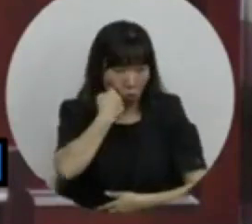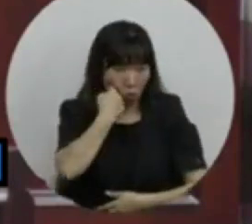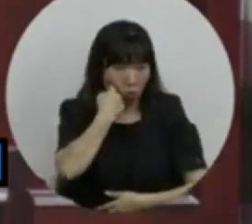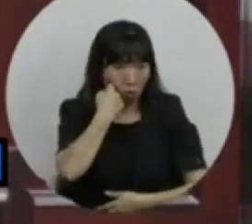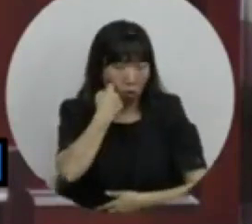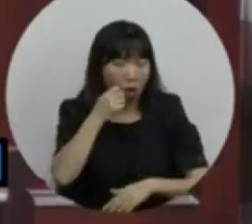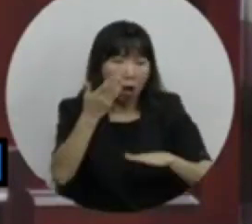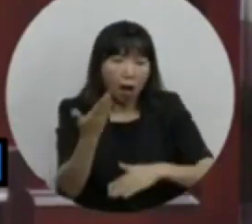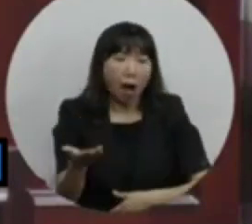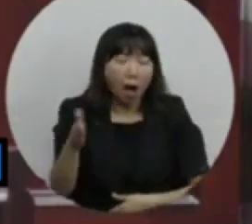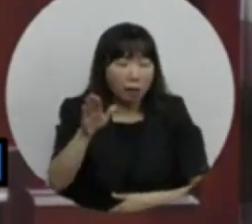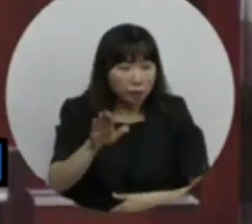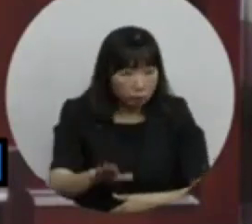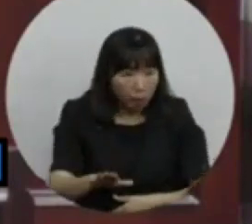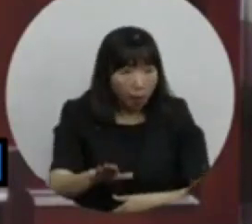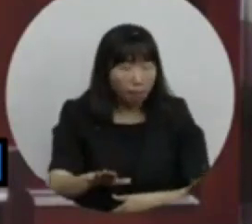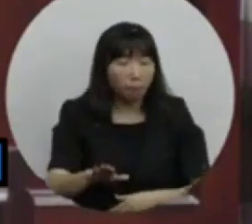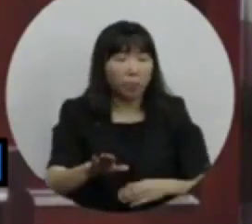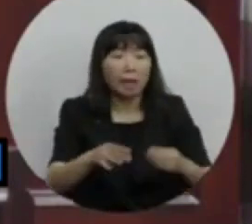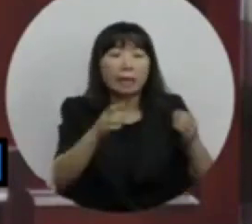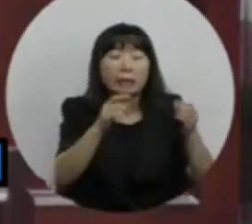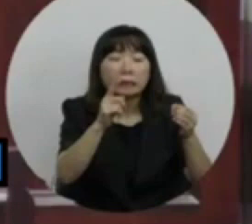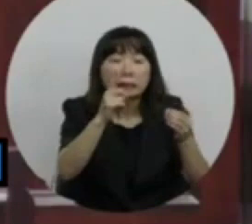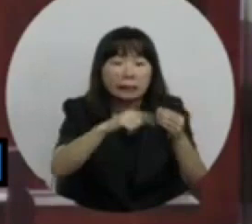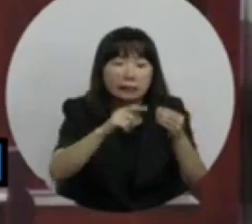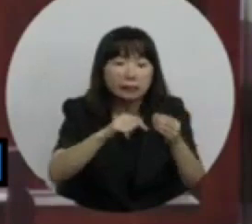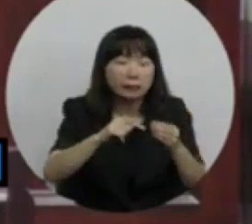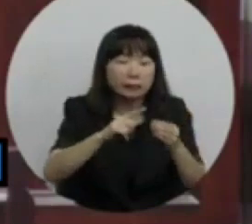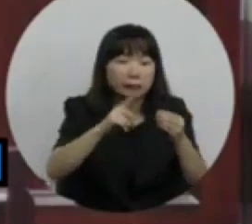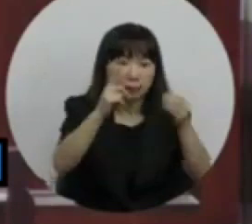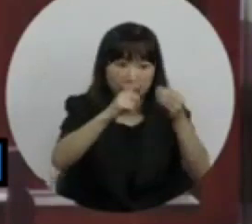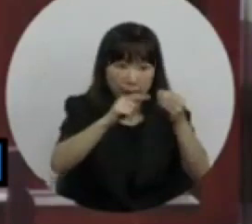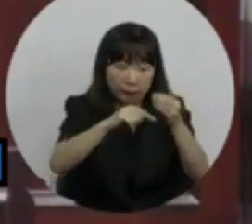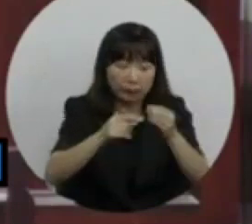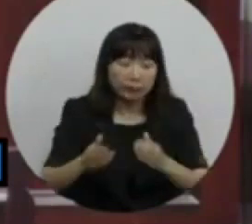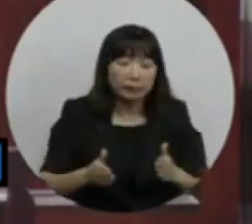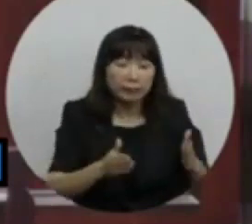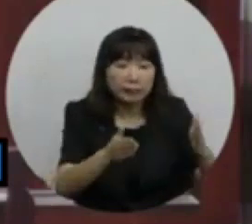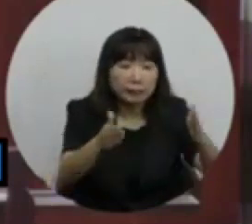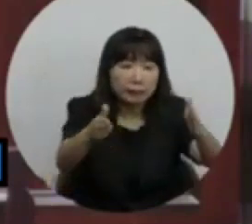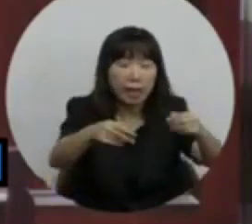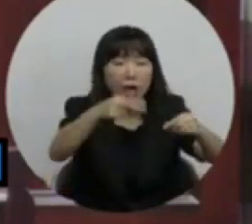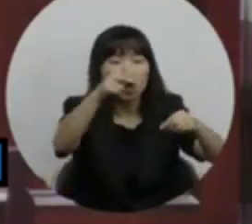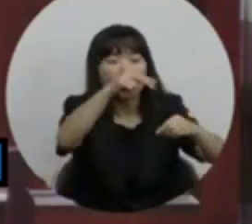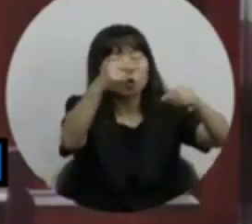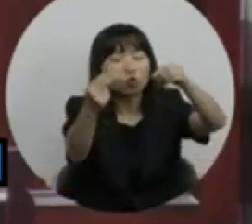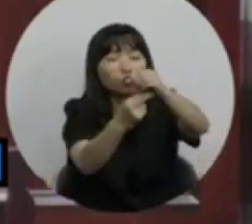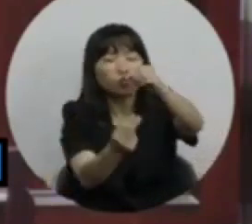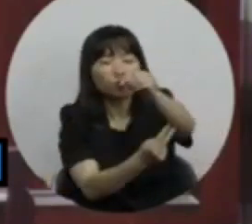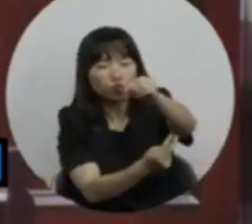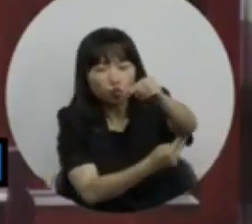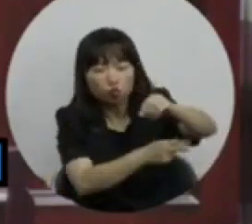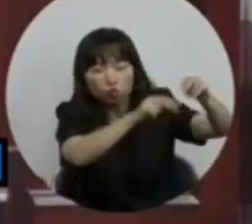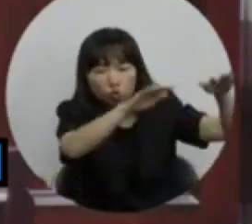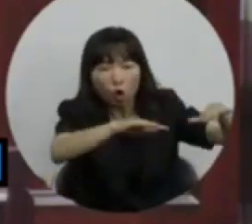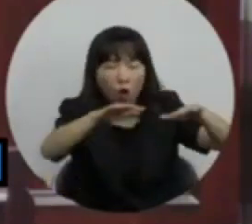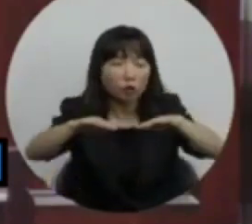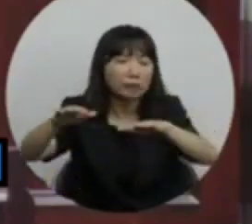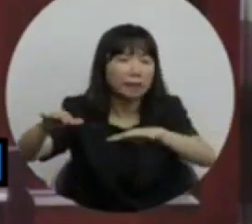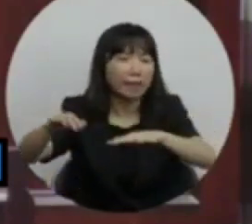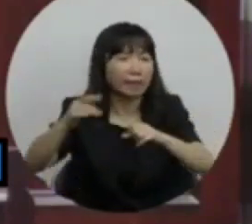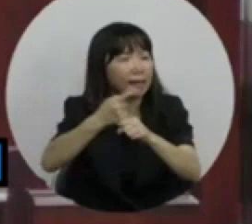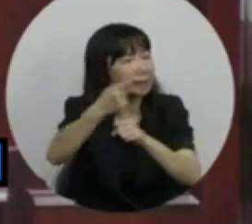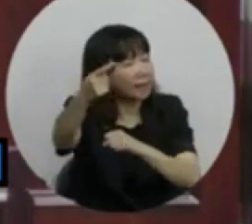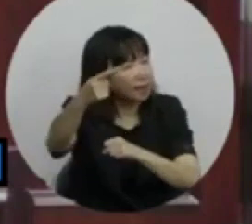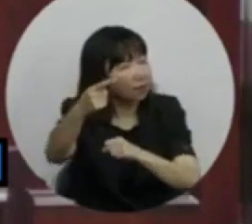끝에 신륵사 출렁다리가 완공을 눈앞에 두고 있습니다. 지금은 양안이 편의 기반 시설